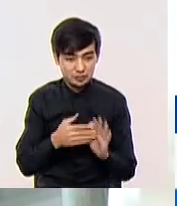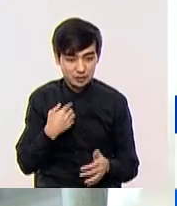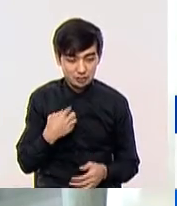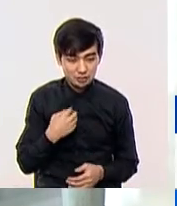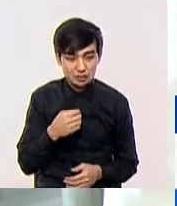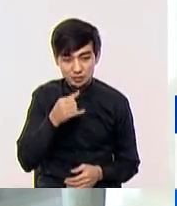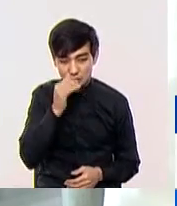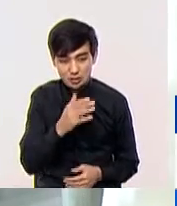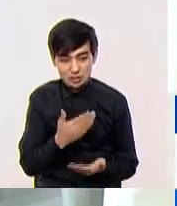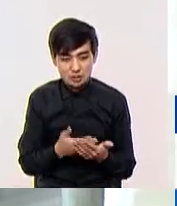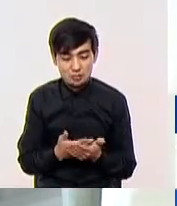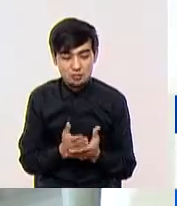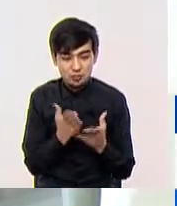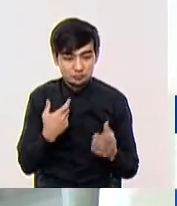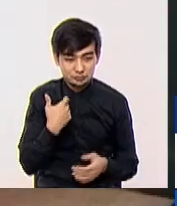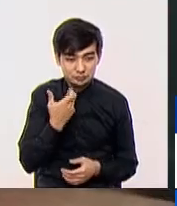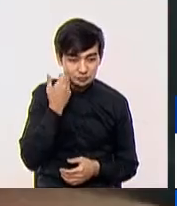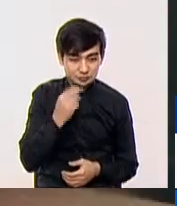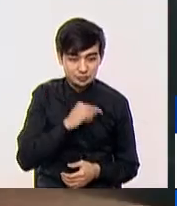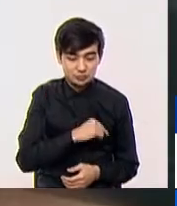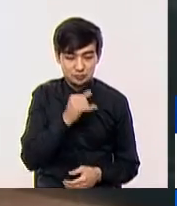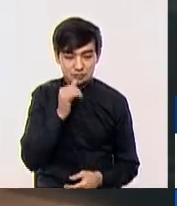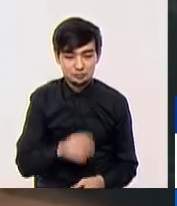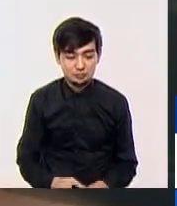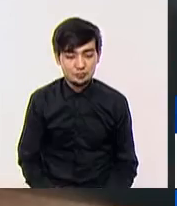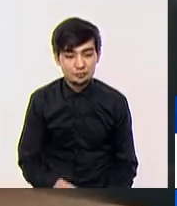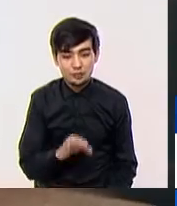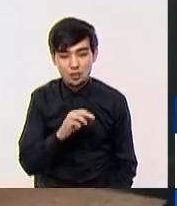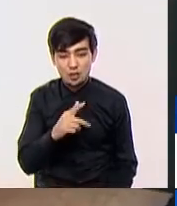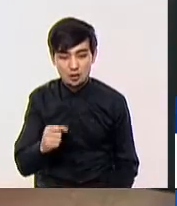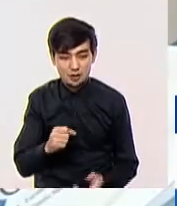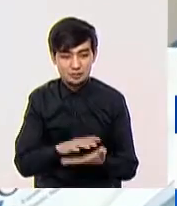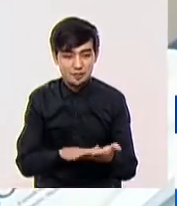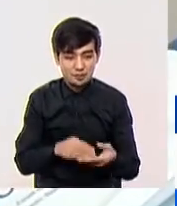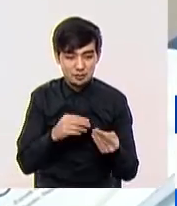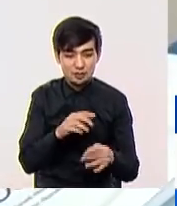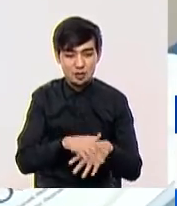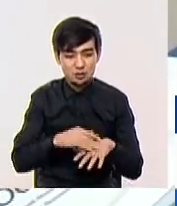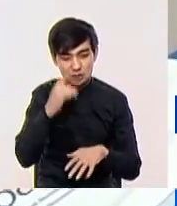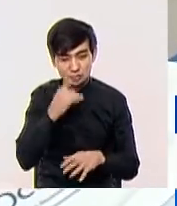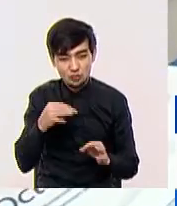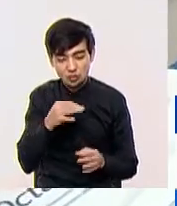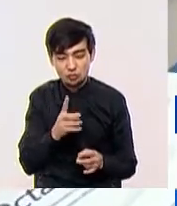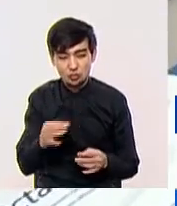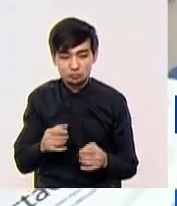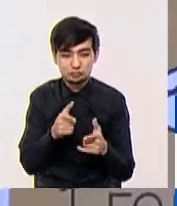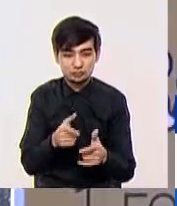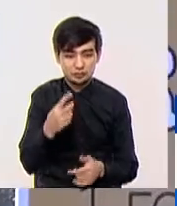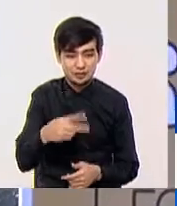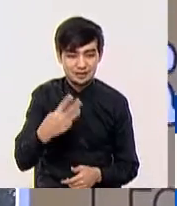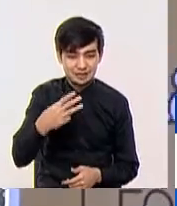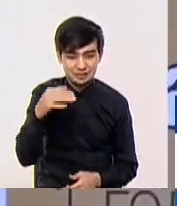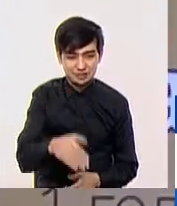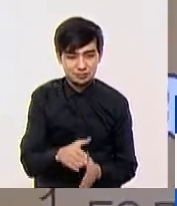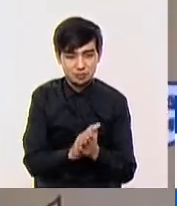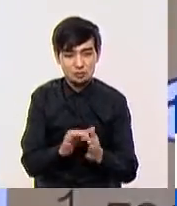смогу, возможно, там больше на нее заработать. Ольга подала заявку и в Фонд народу Казахстана. На сегодня туда поступило 23 тысячи